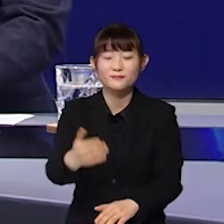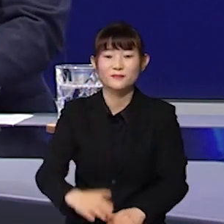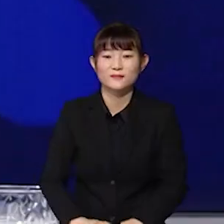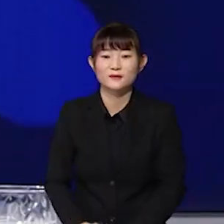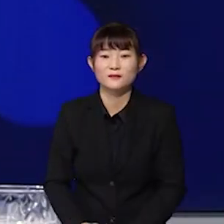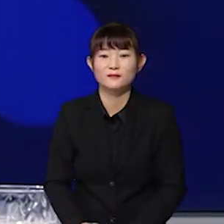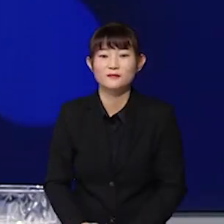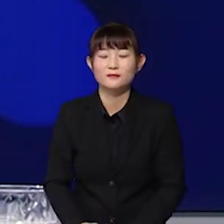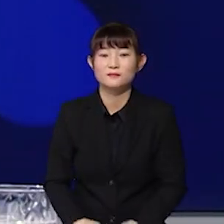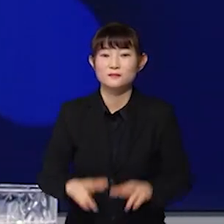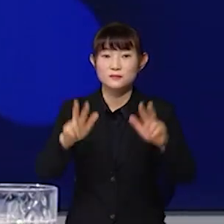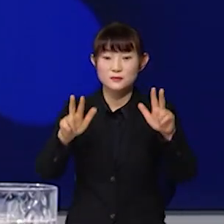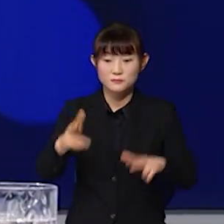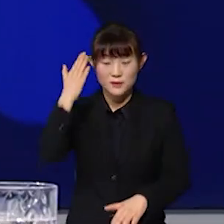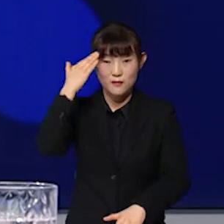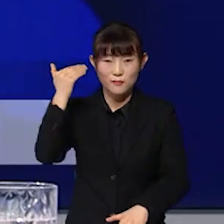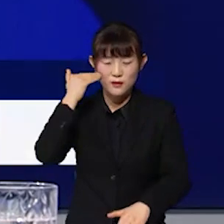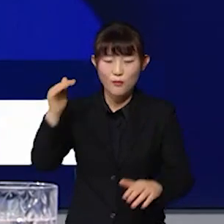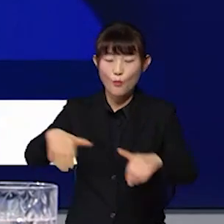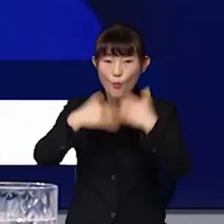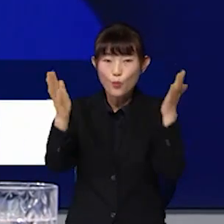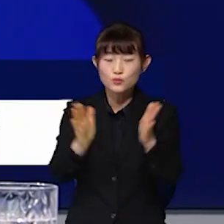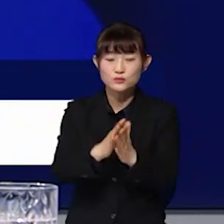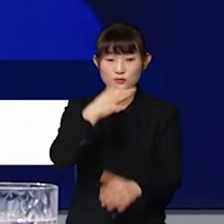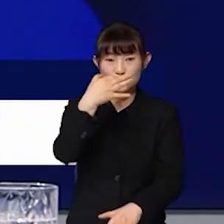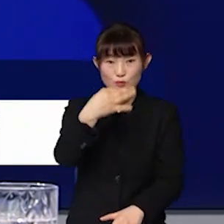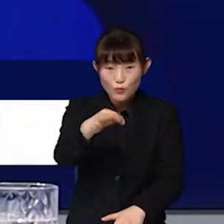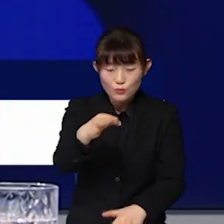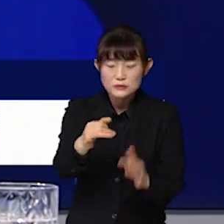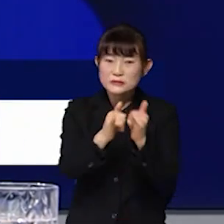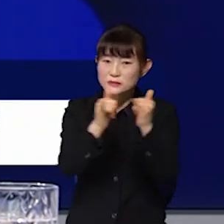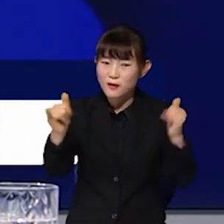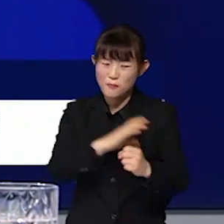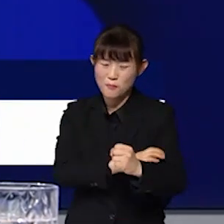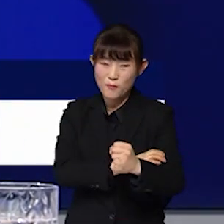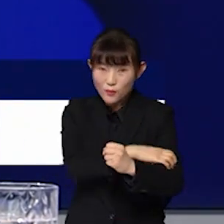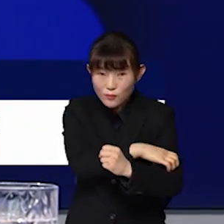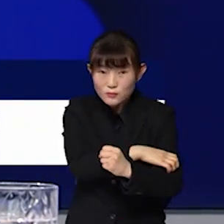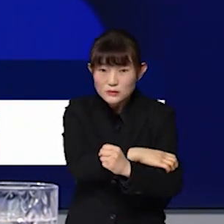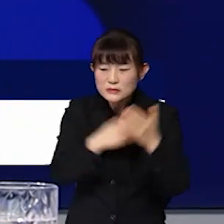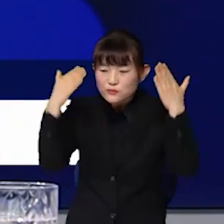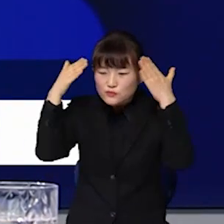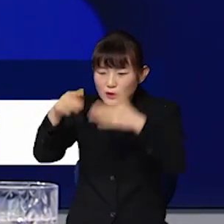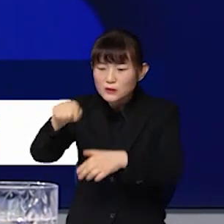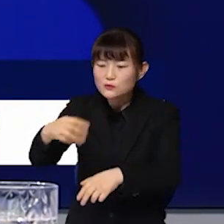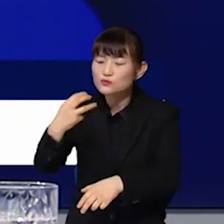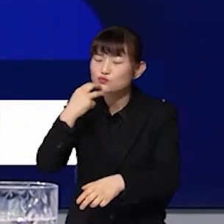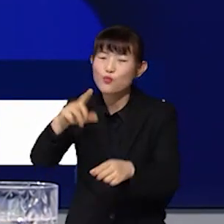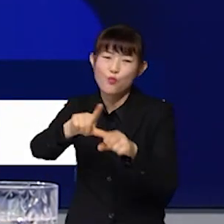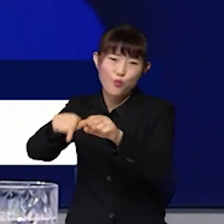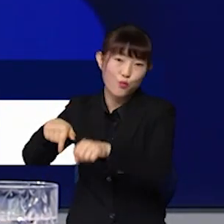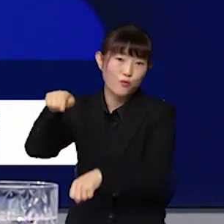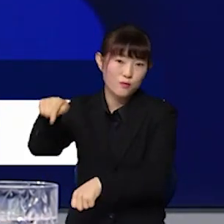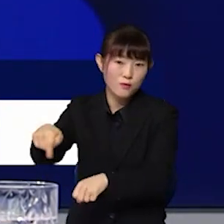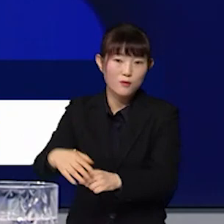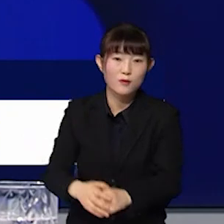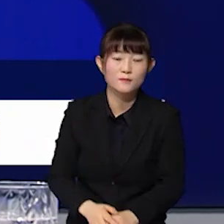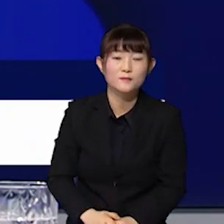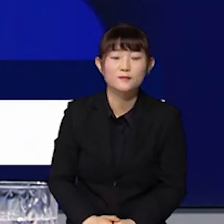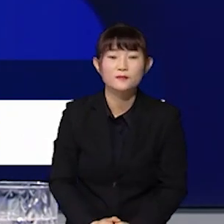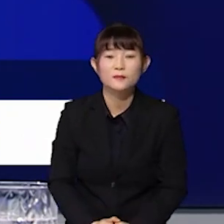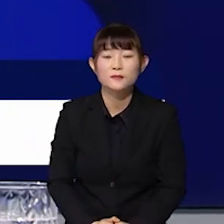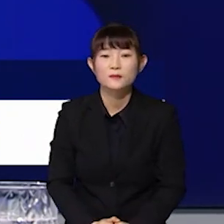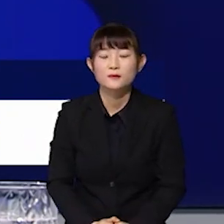사실은 지금 대한민국에 있는 모든 돈 사람 권력이 다 수도권 벨트로 집중되어 있습니다 1급